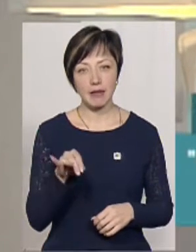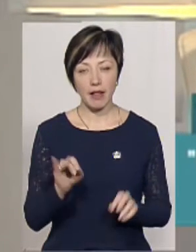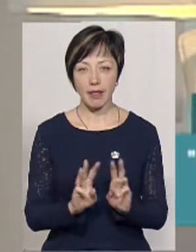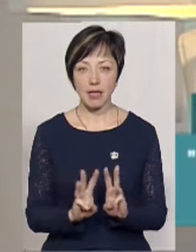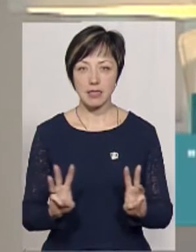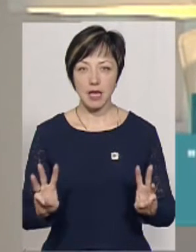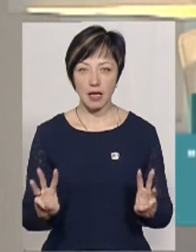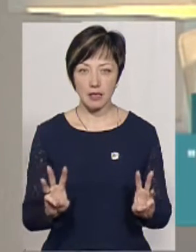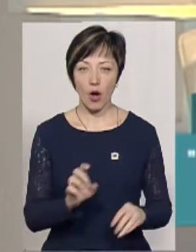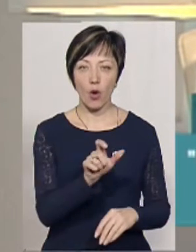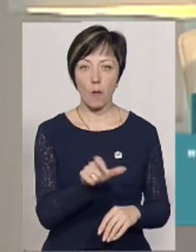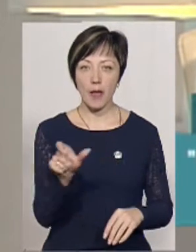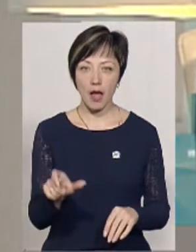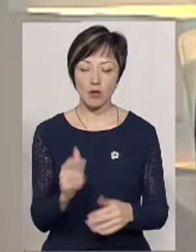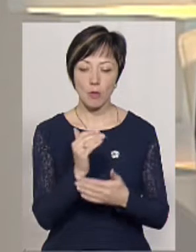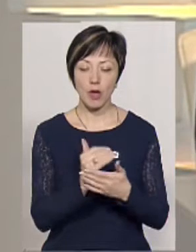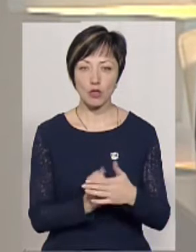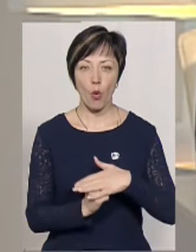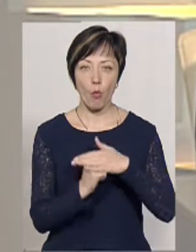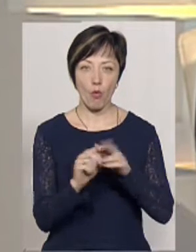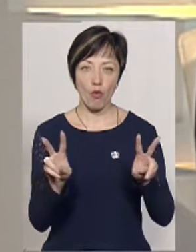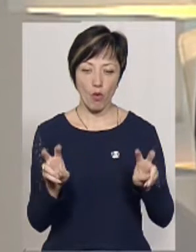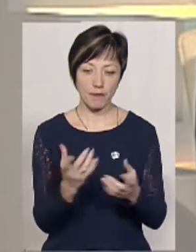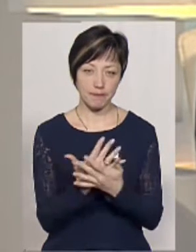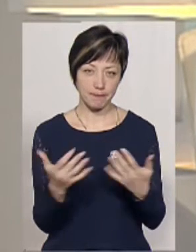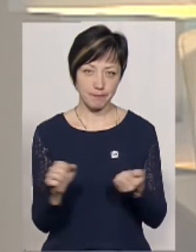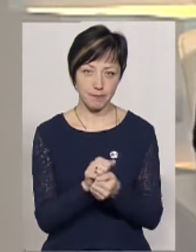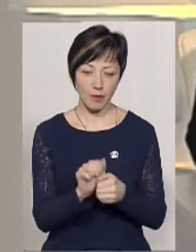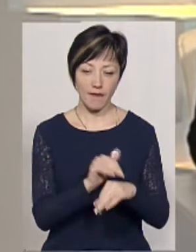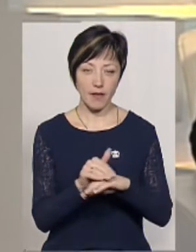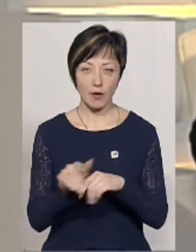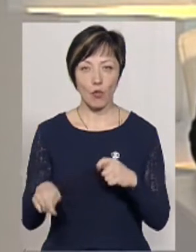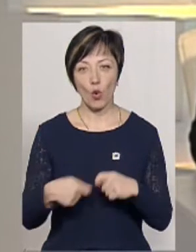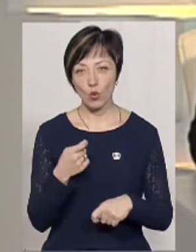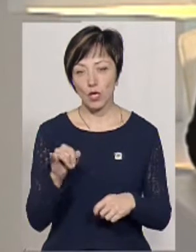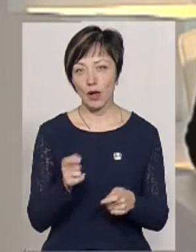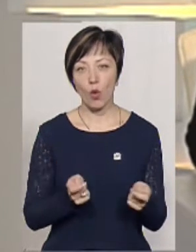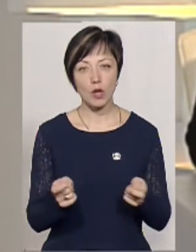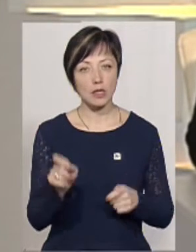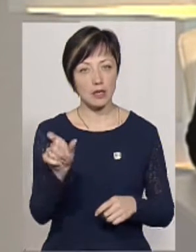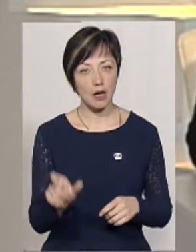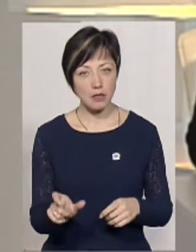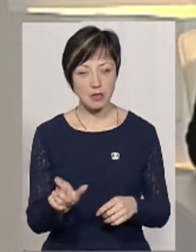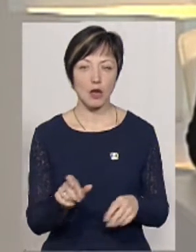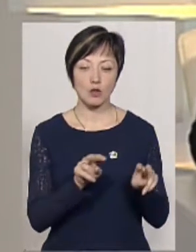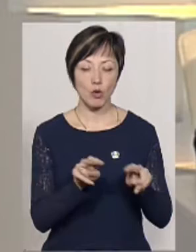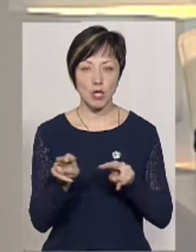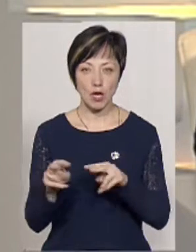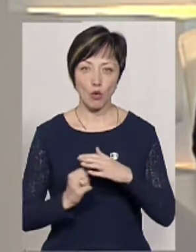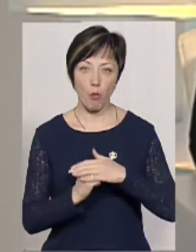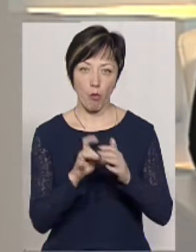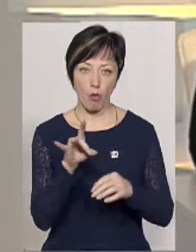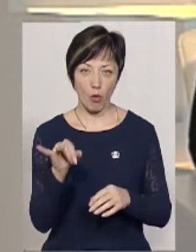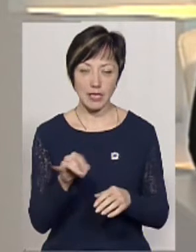сайті громадянської мережі «Опора» є ряд матеріалів про виявлені порушення, і координатор громадського спостереження «Опори»